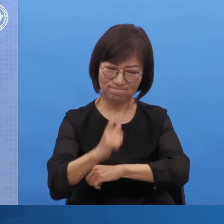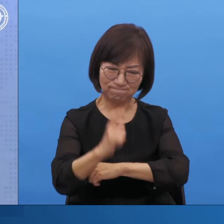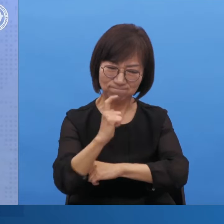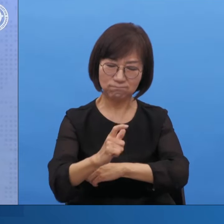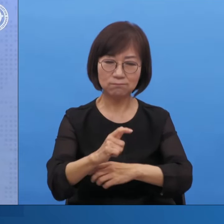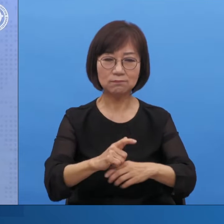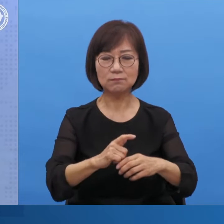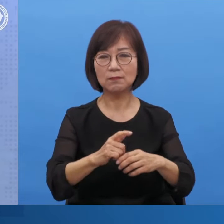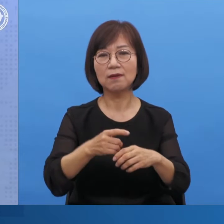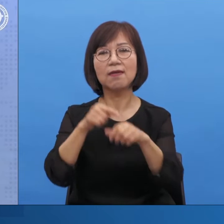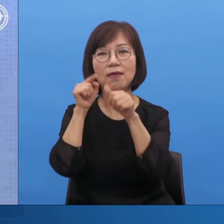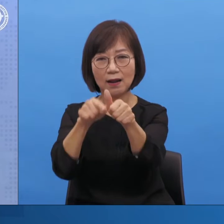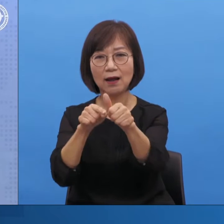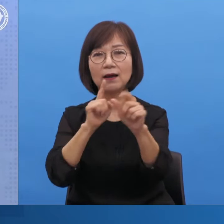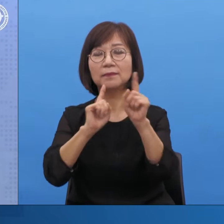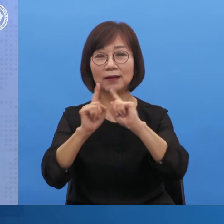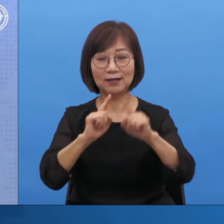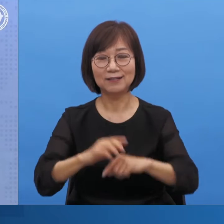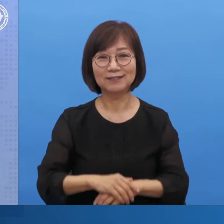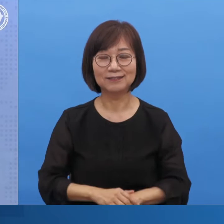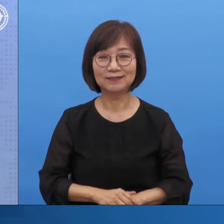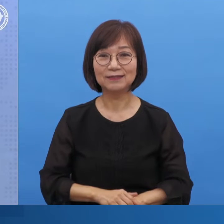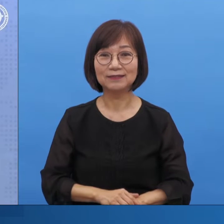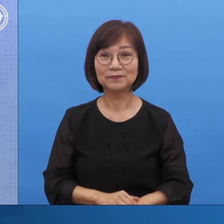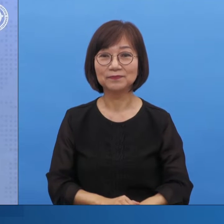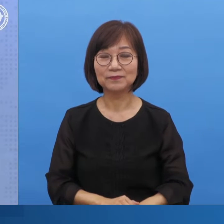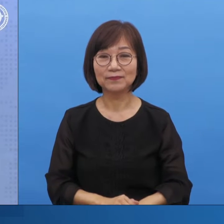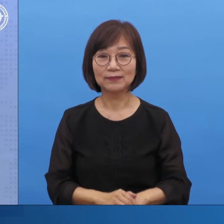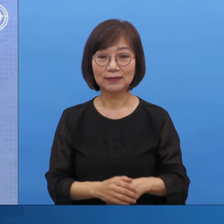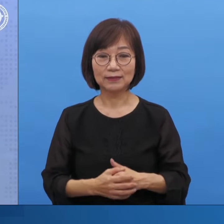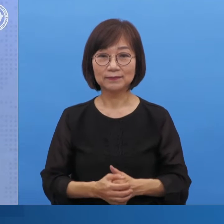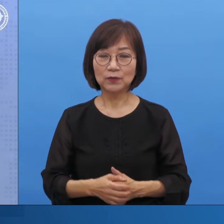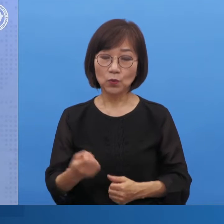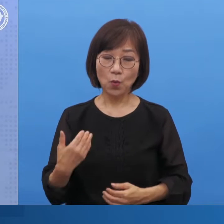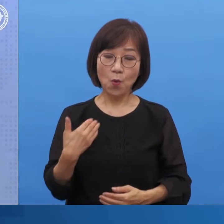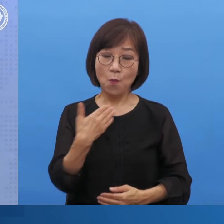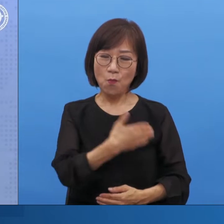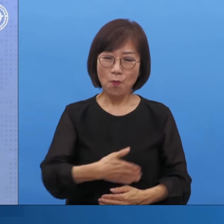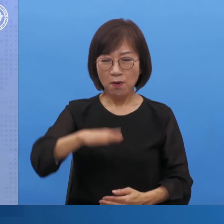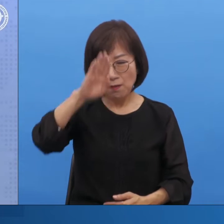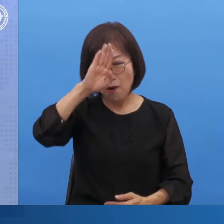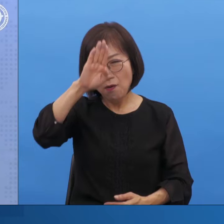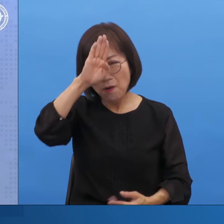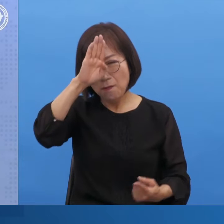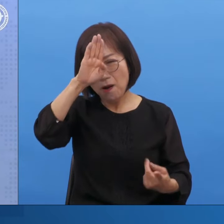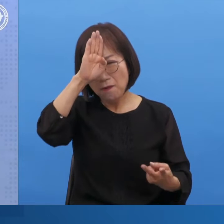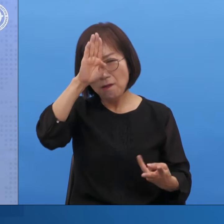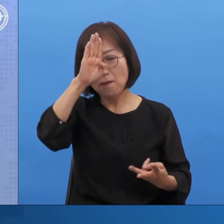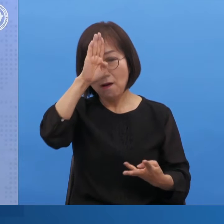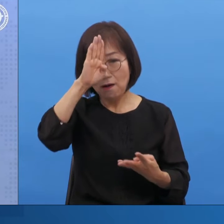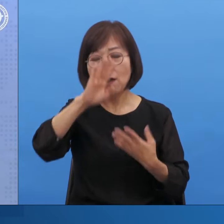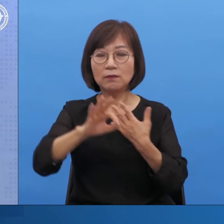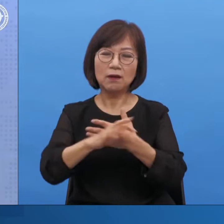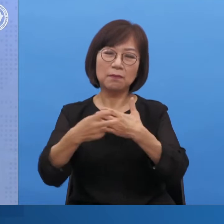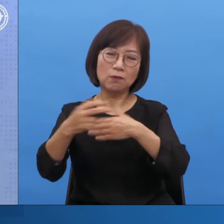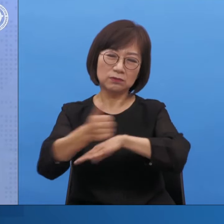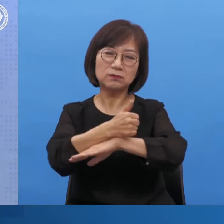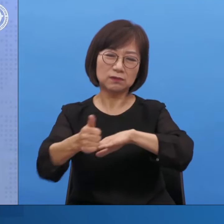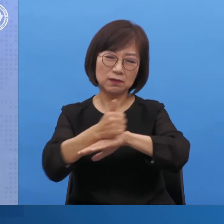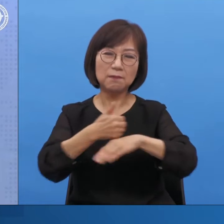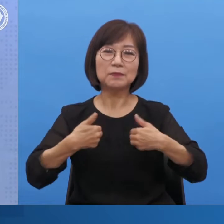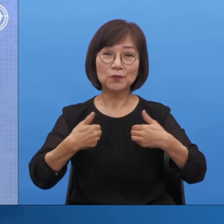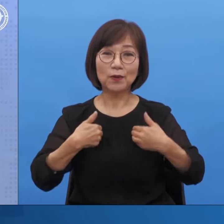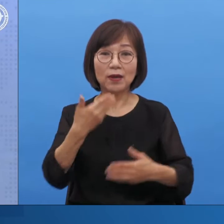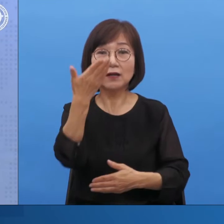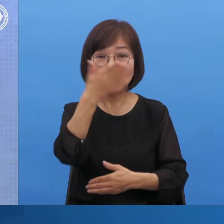rebuild this foundation on the cornerstone. 그래서 여러분 몸도 자꾸 아픈 사람 여기저기 병원도 가야 되겠습니다만은 근본적으로 몸이 약하면